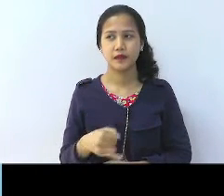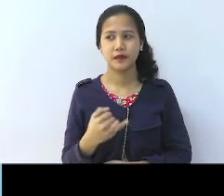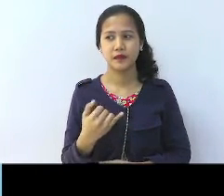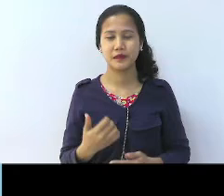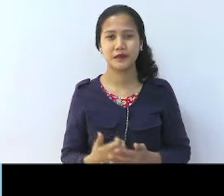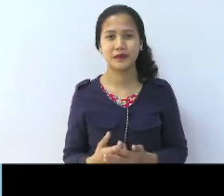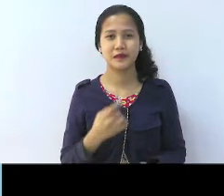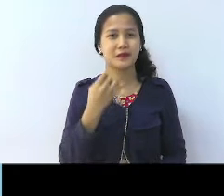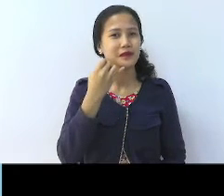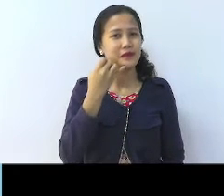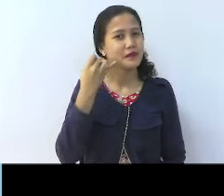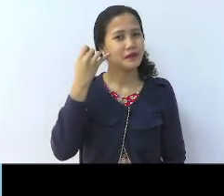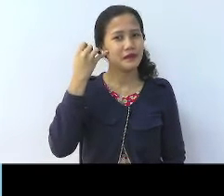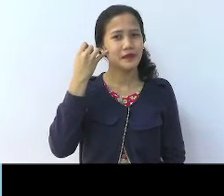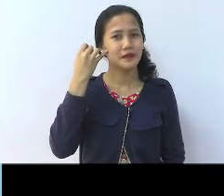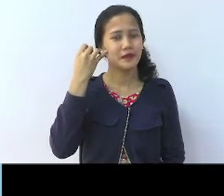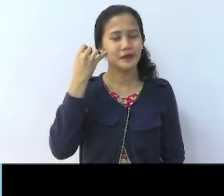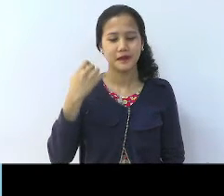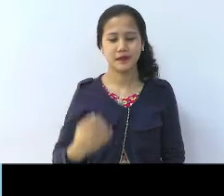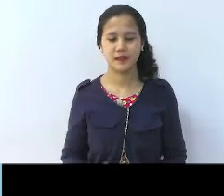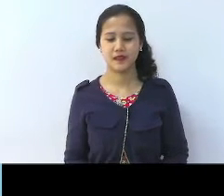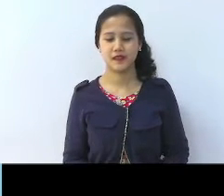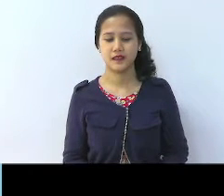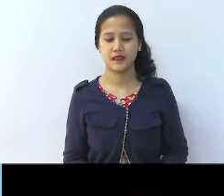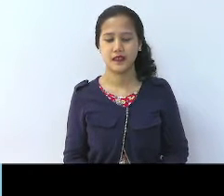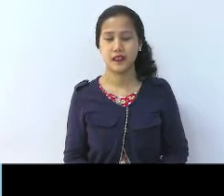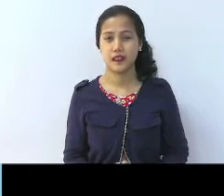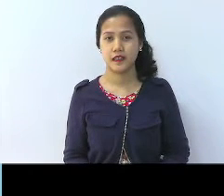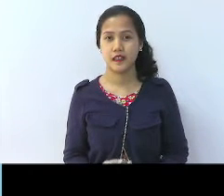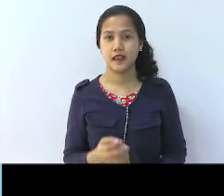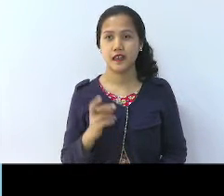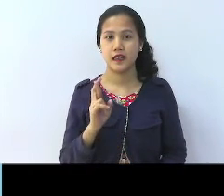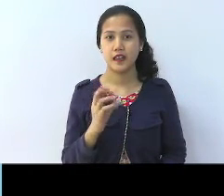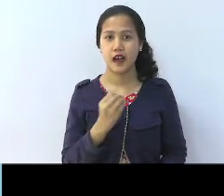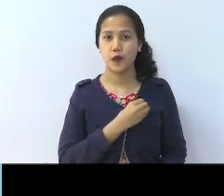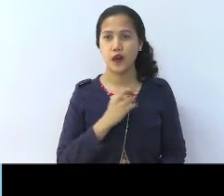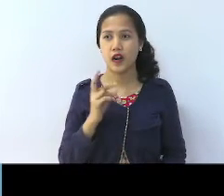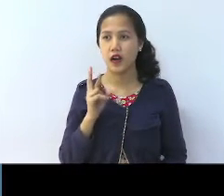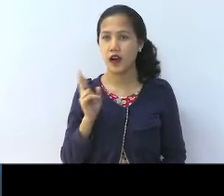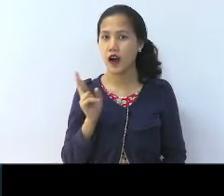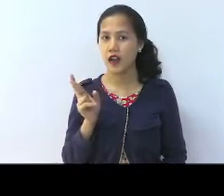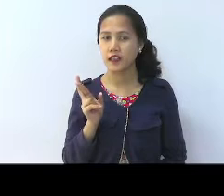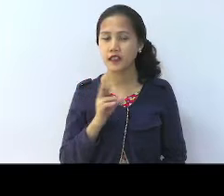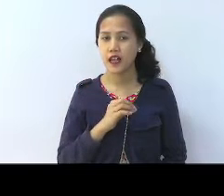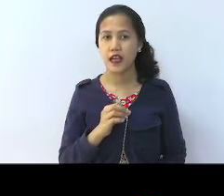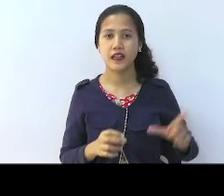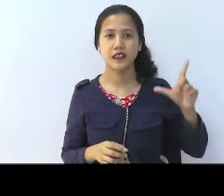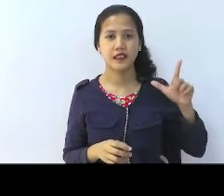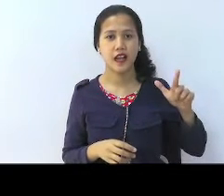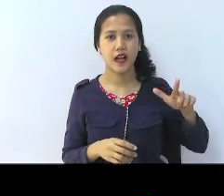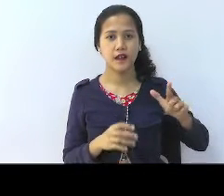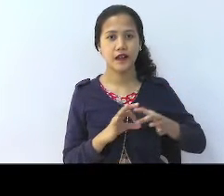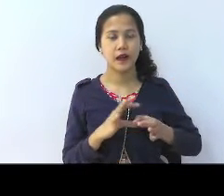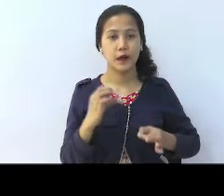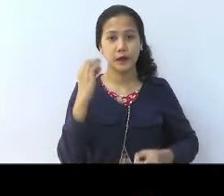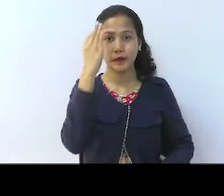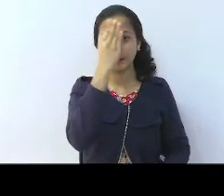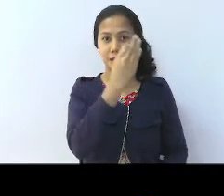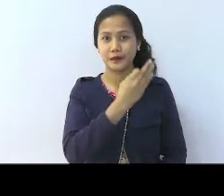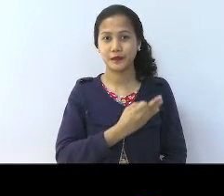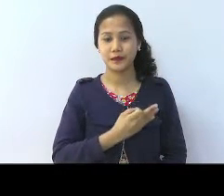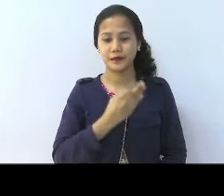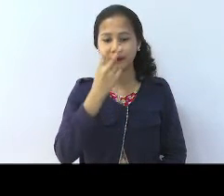sa panga at ang mga muscles na nagpapagalaw dito. Meron tayong dalawang TMJ o